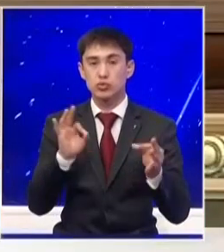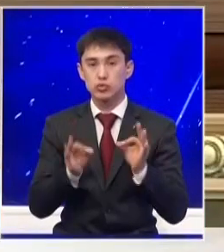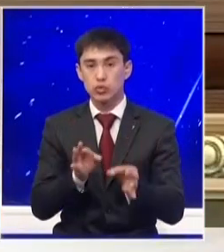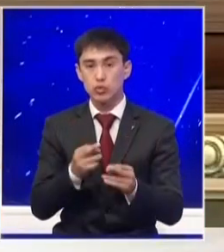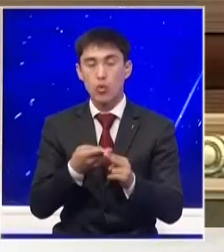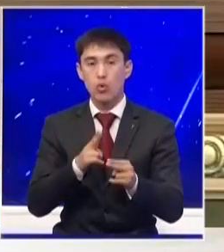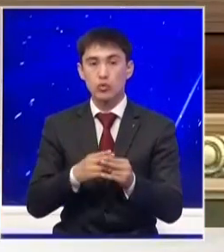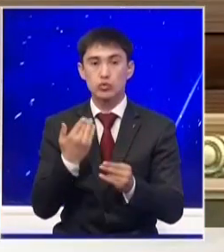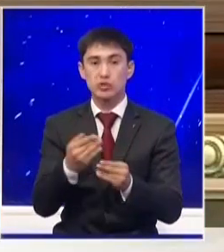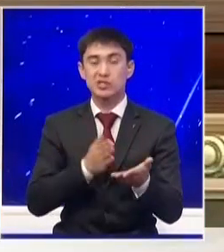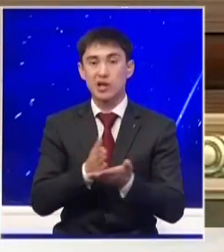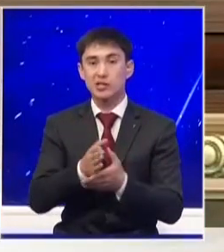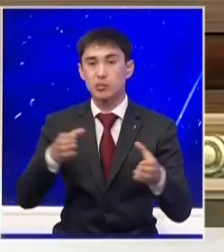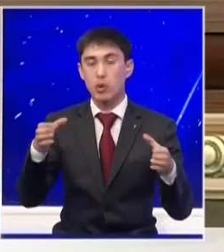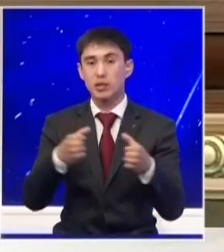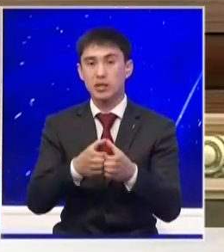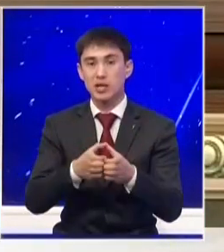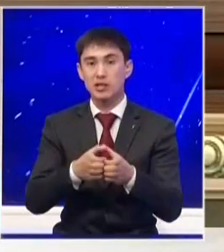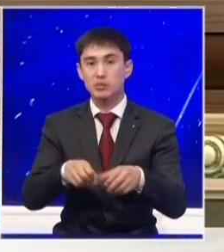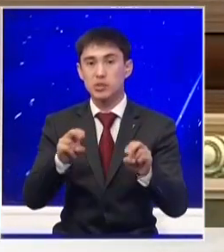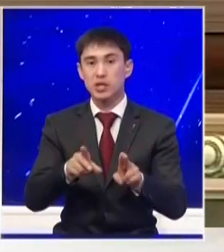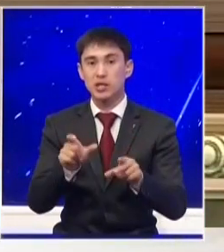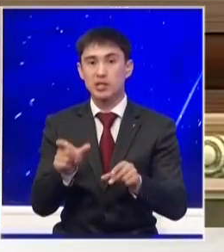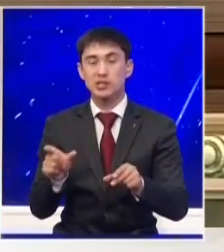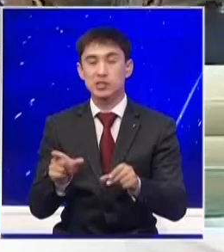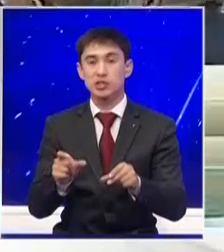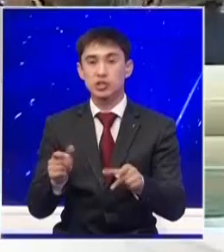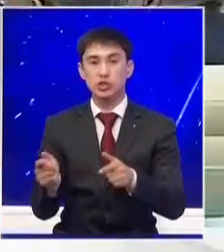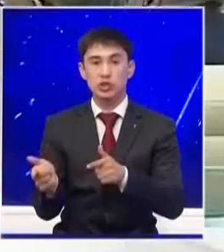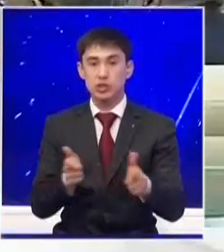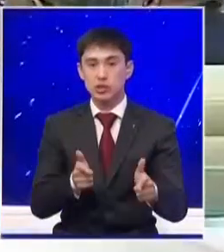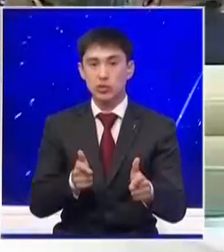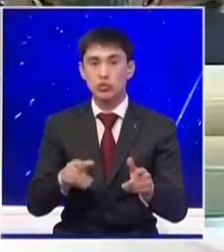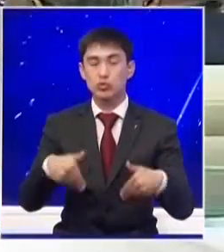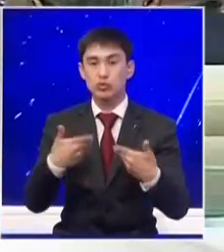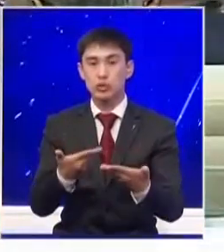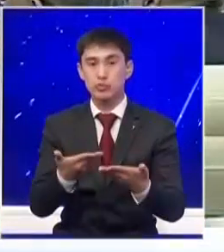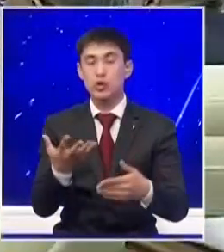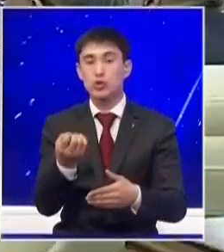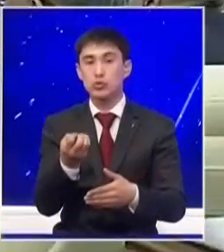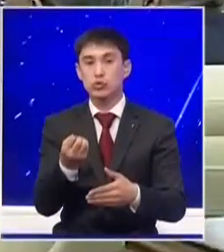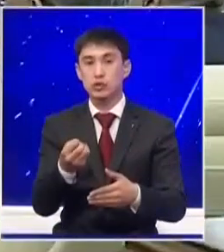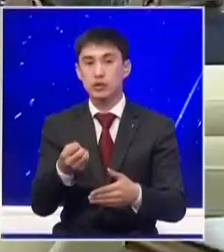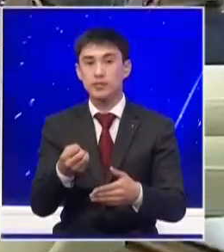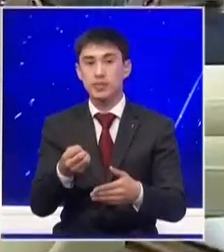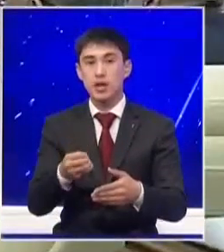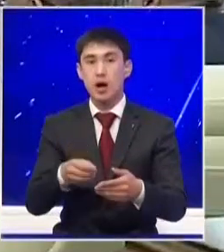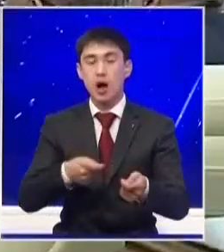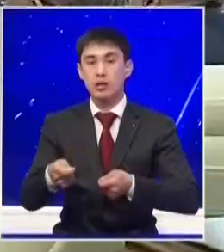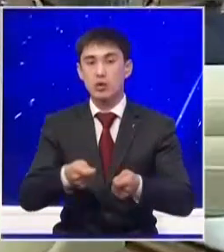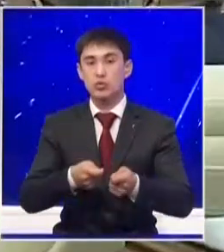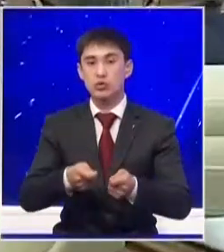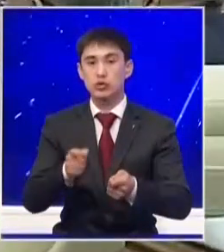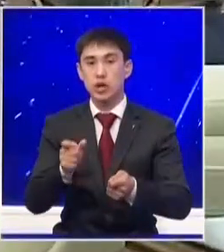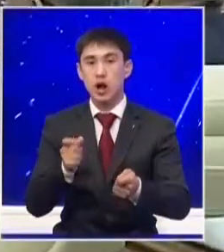Ол үшін саяси партиялардың кадрлық резервін жасақтауды ұсынамын. Сондай-ақ, өкілді және атқарушы